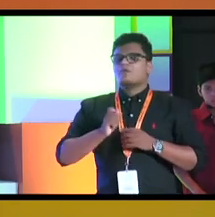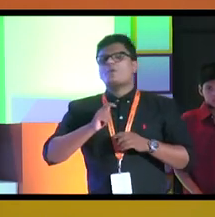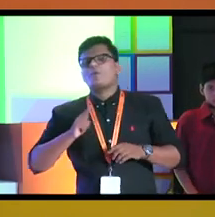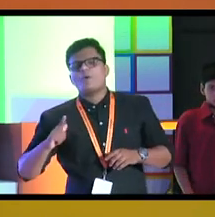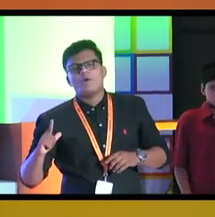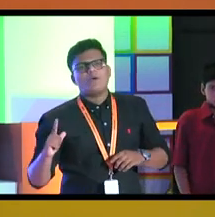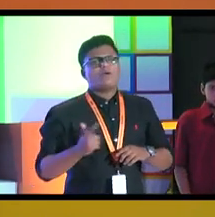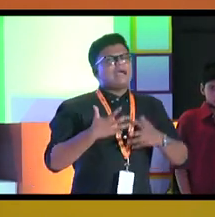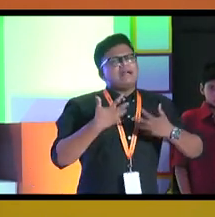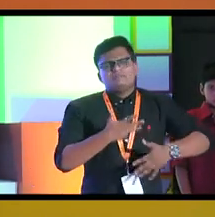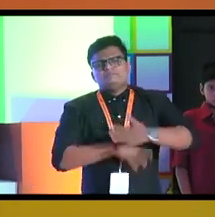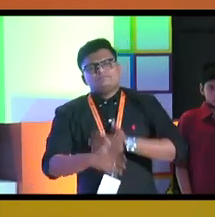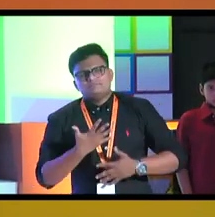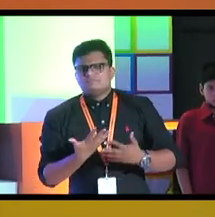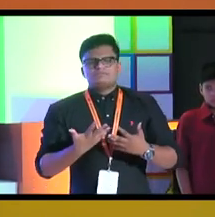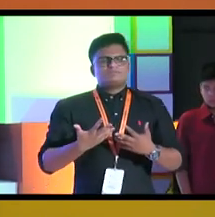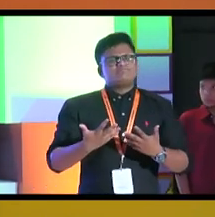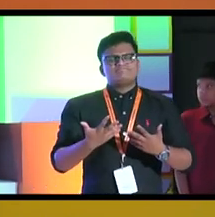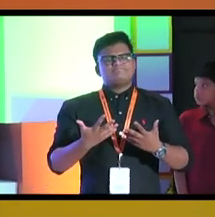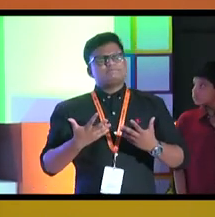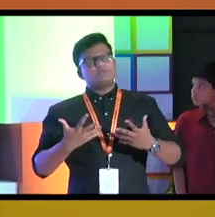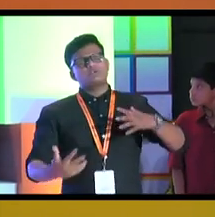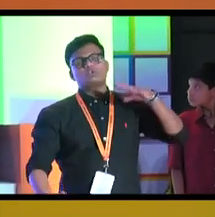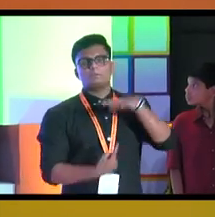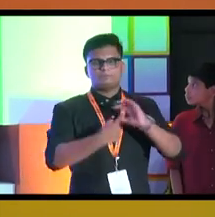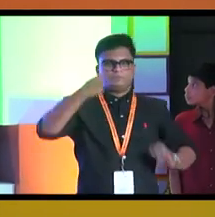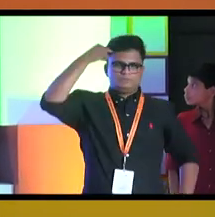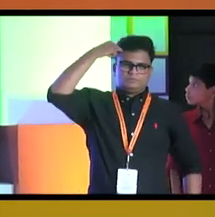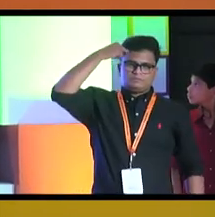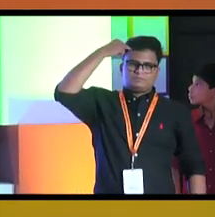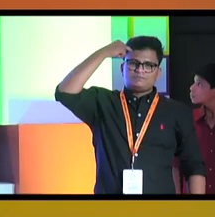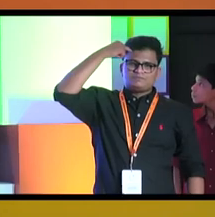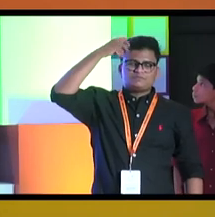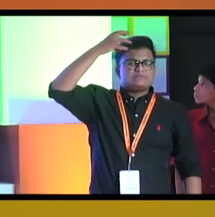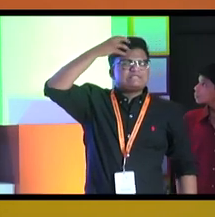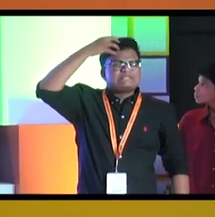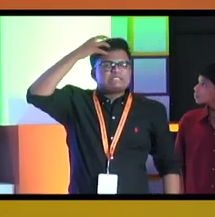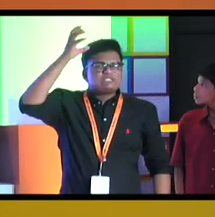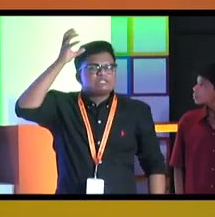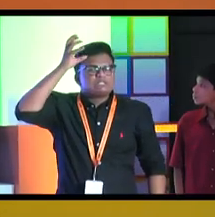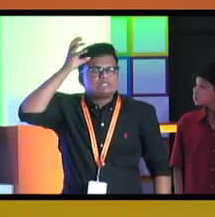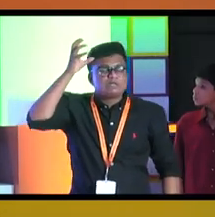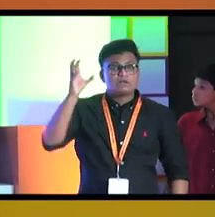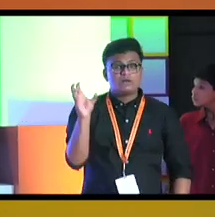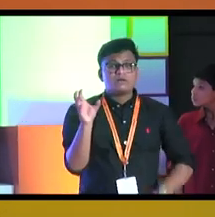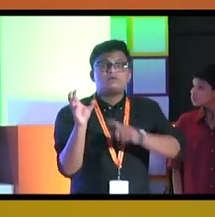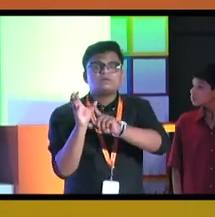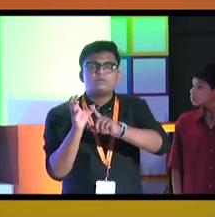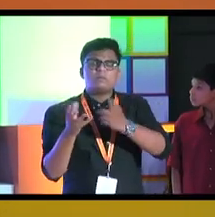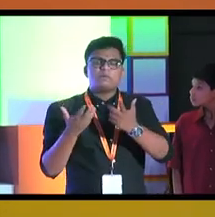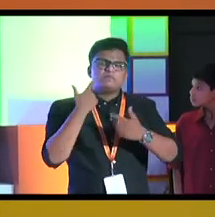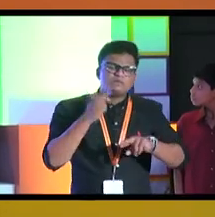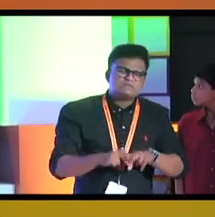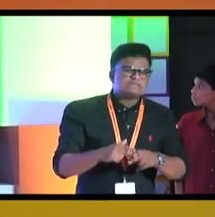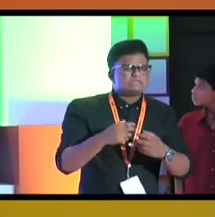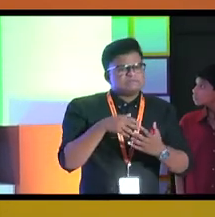जो श्रूडनेस है, वो बुद्धि से उपजती है. जो मन बुद्धि है, जो मेंटली रिटार्डेड है, वो दिल